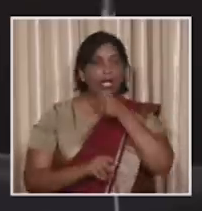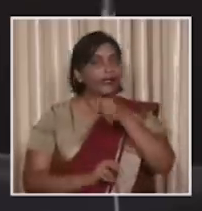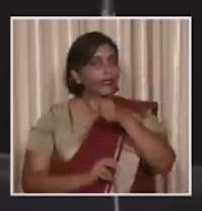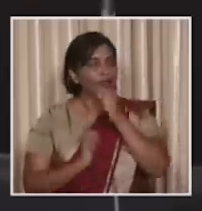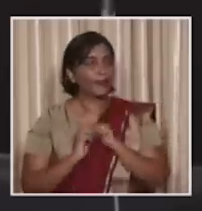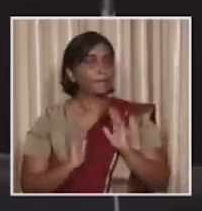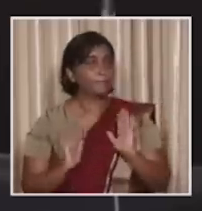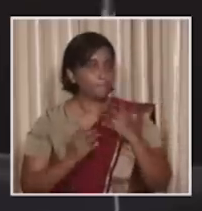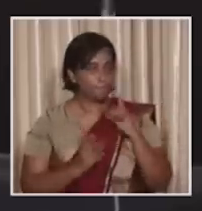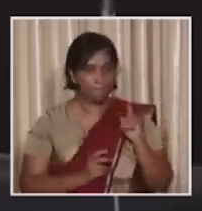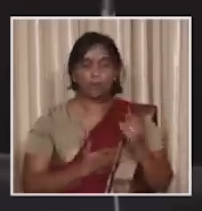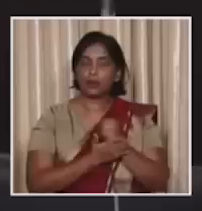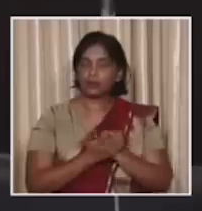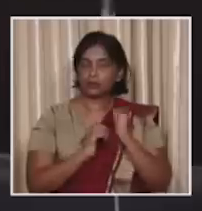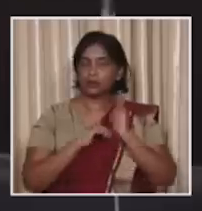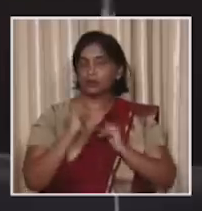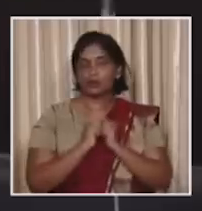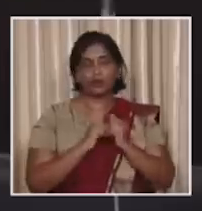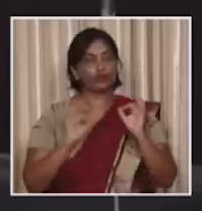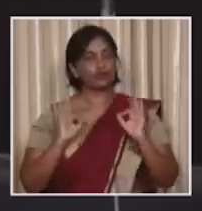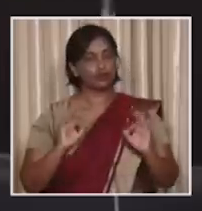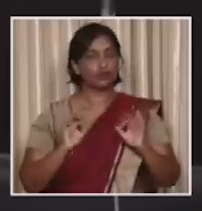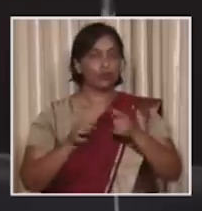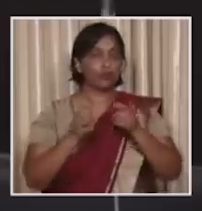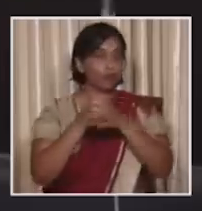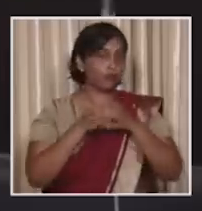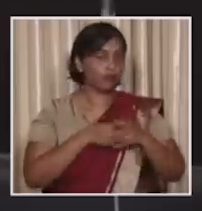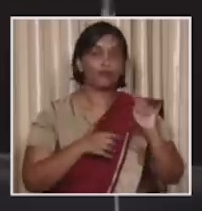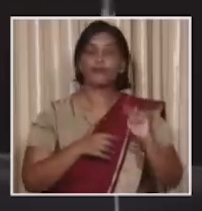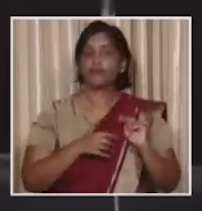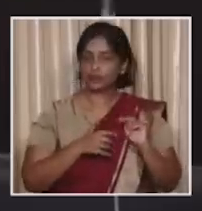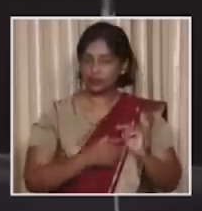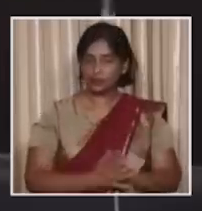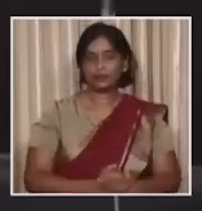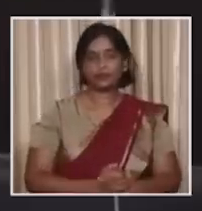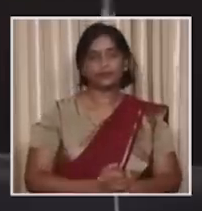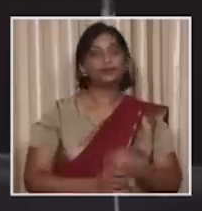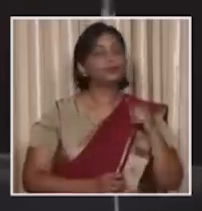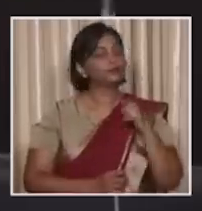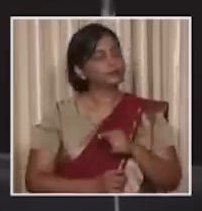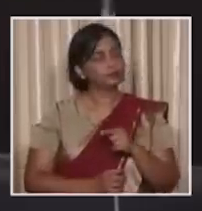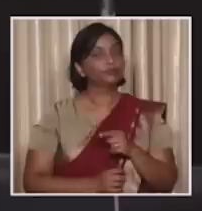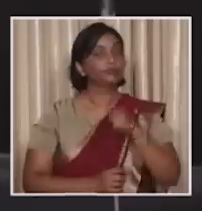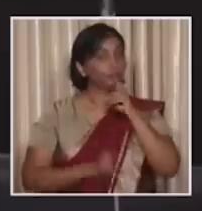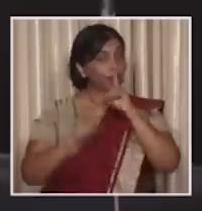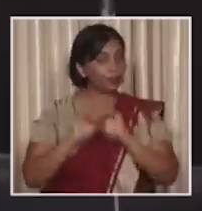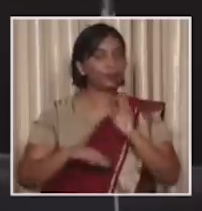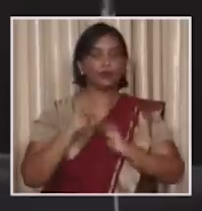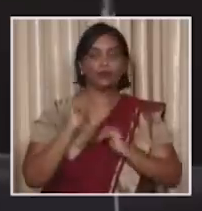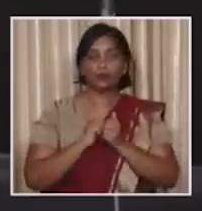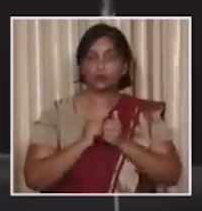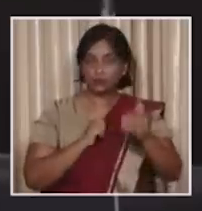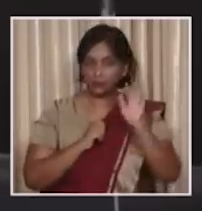පරීක්ෂණ ආරම්භ කිරීමට සියලු කටයුතු සූදානම් කරලා තිබුණා පැනල් 20ක් දාලා මම. එතකොට එන්නේ කටයුතු